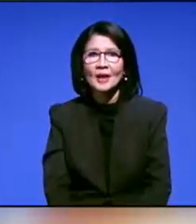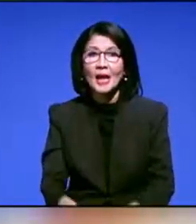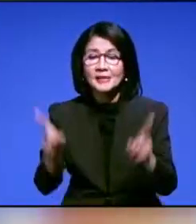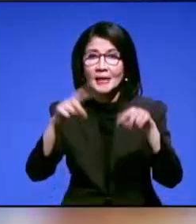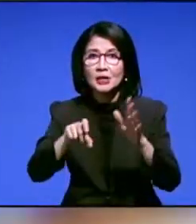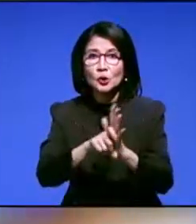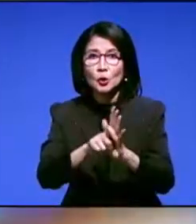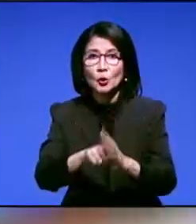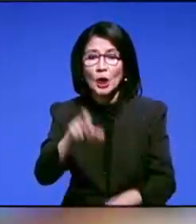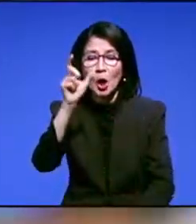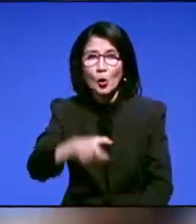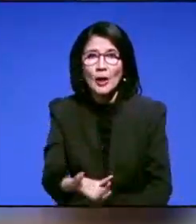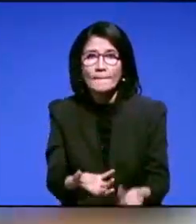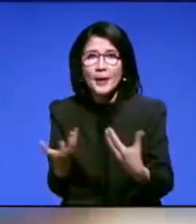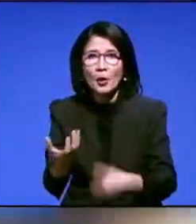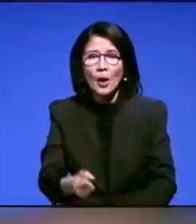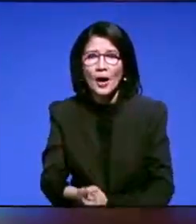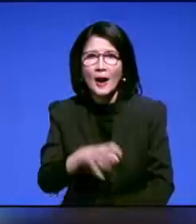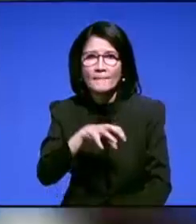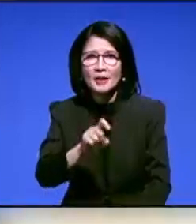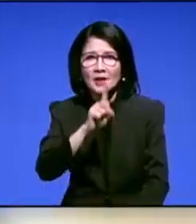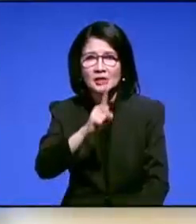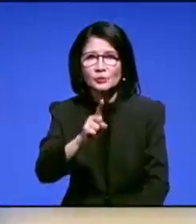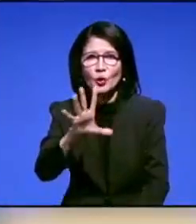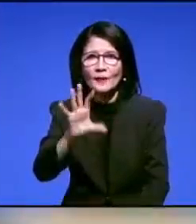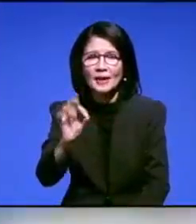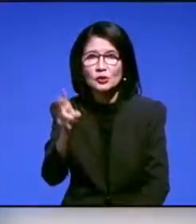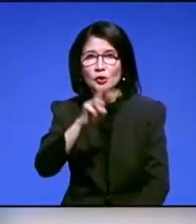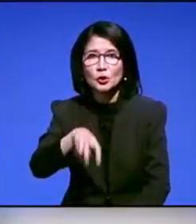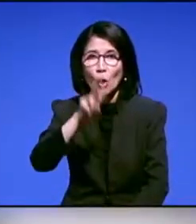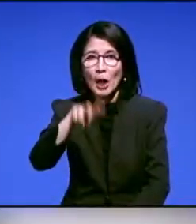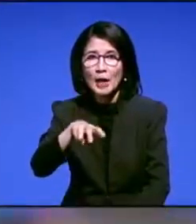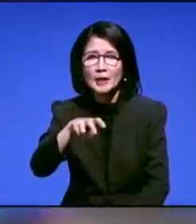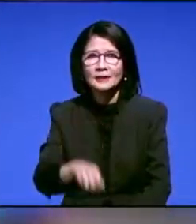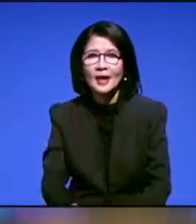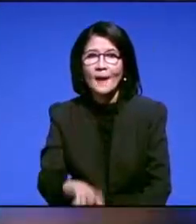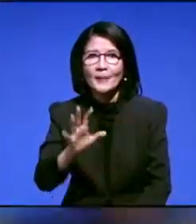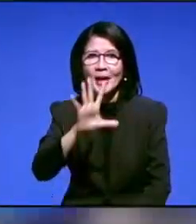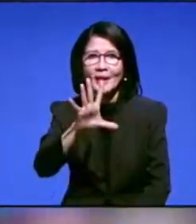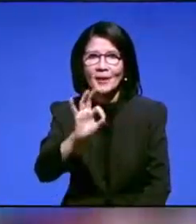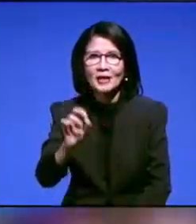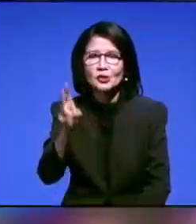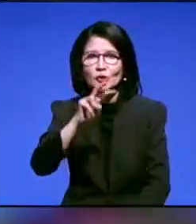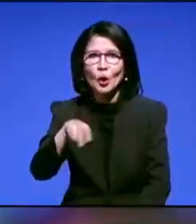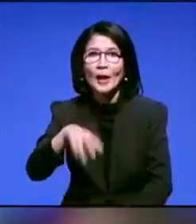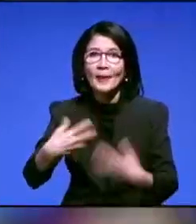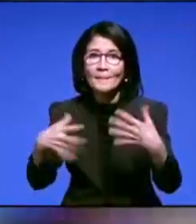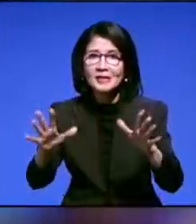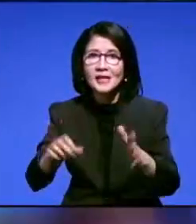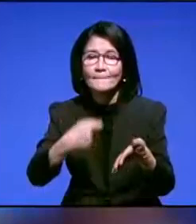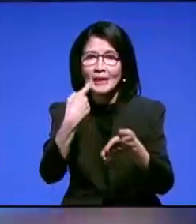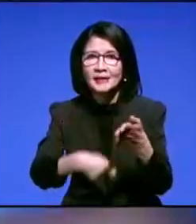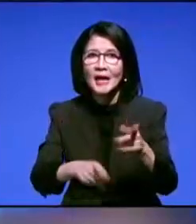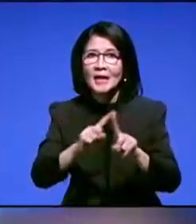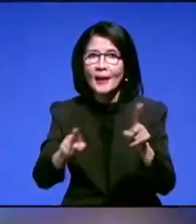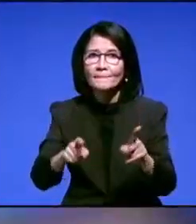misalnya, penumpang membawa barang senilai $1.500, maka $500 bebas pajak. Namun